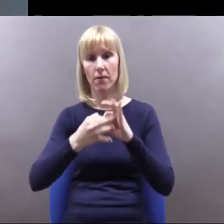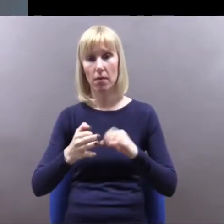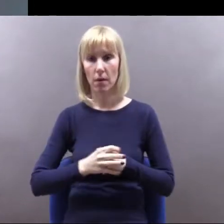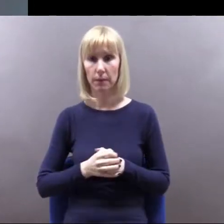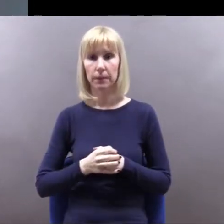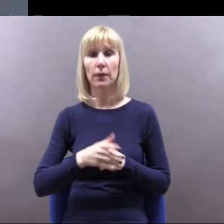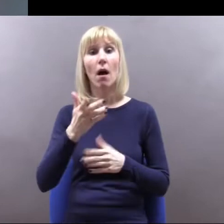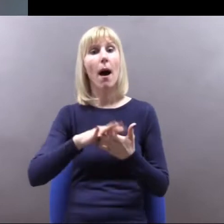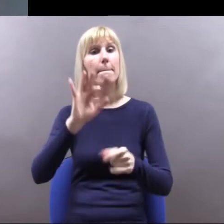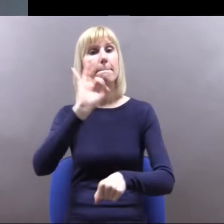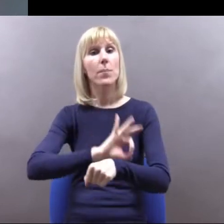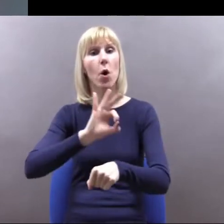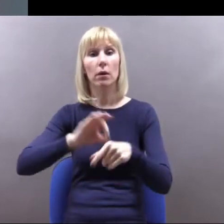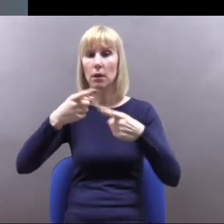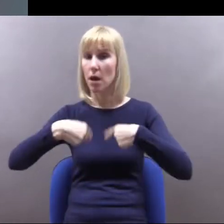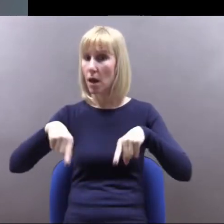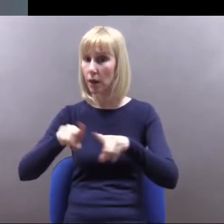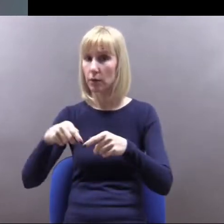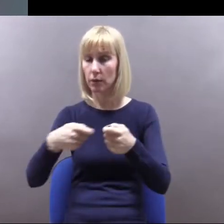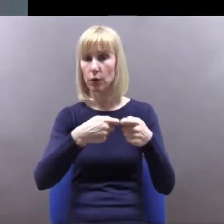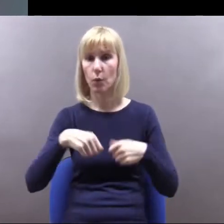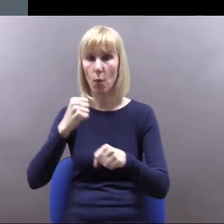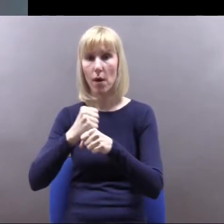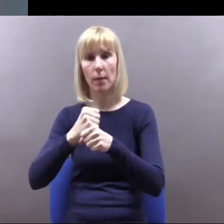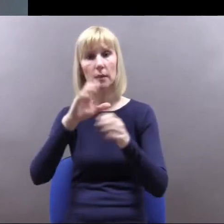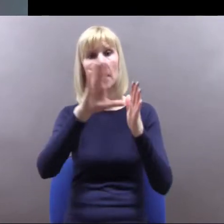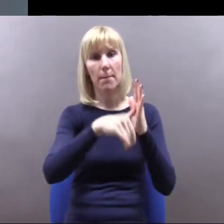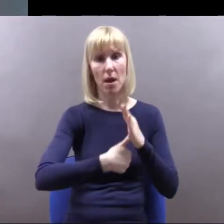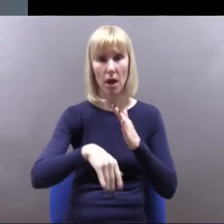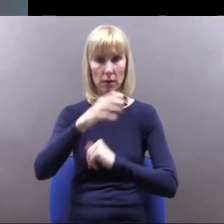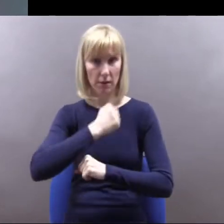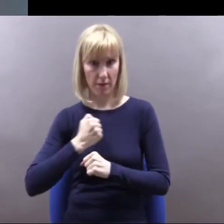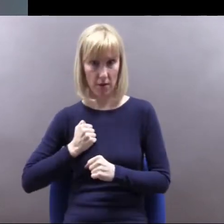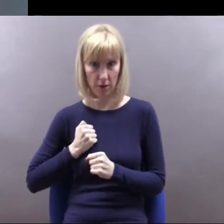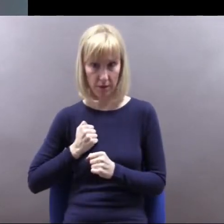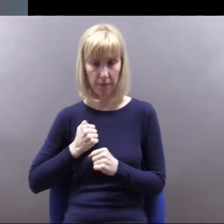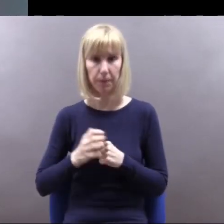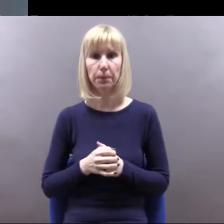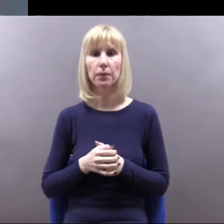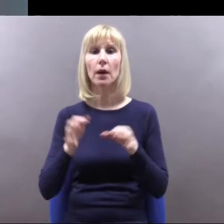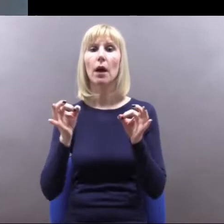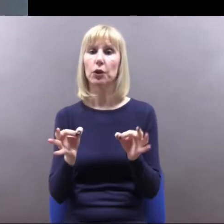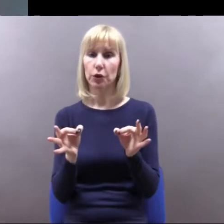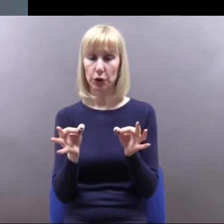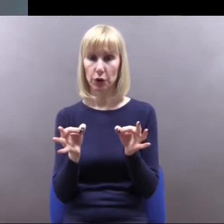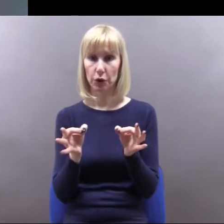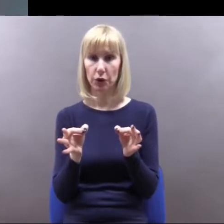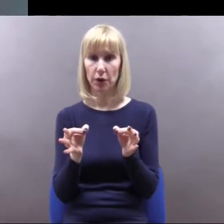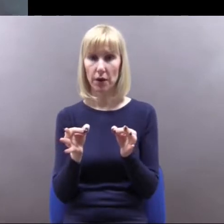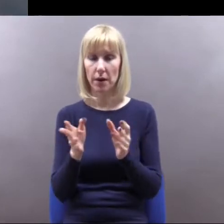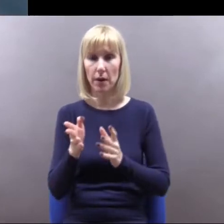organizacji, a cały projekt jest realizowany przy współpracy z miastem stołecznym